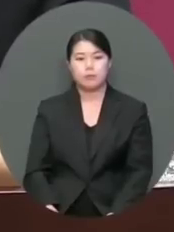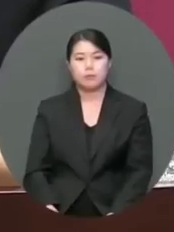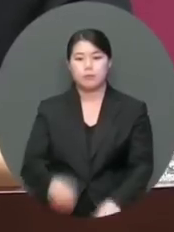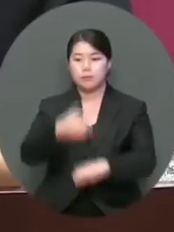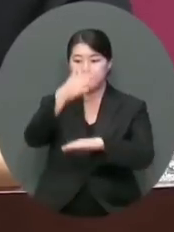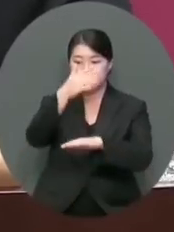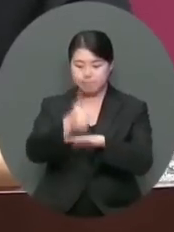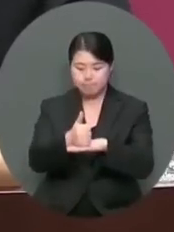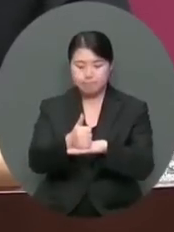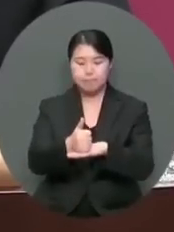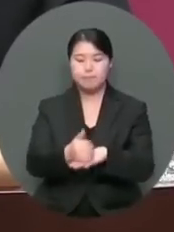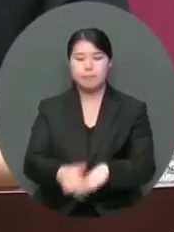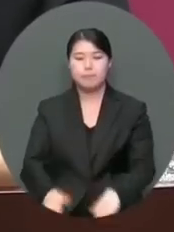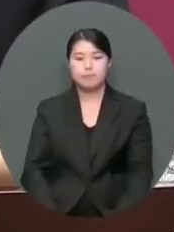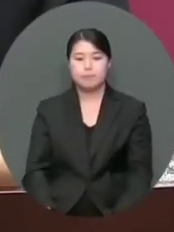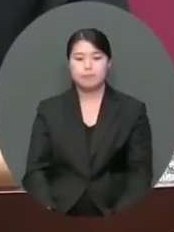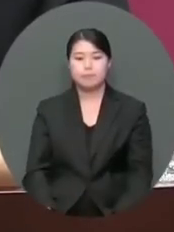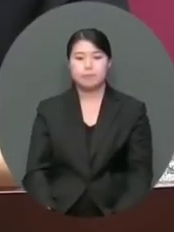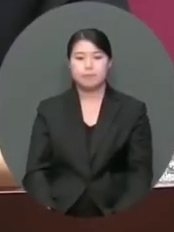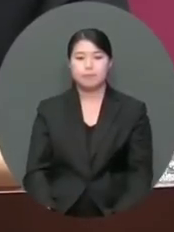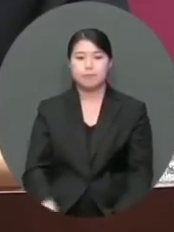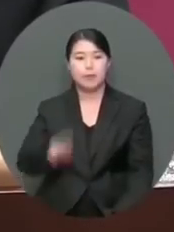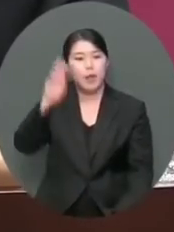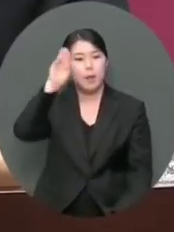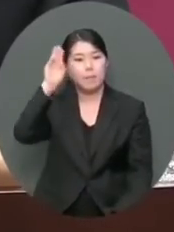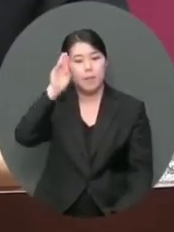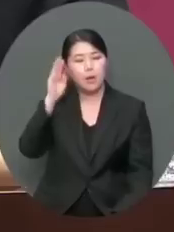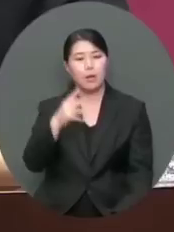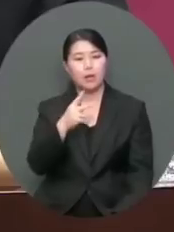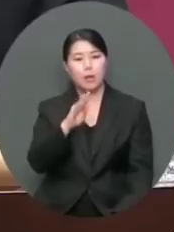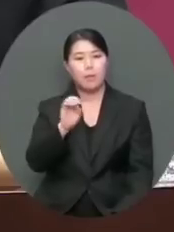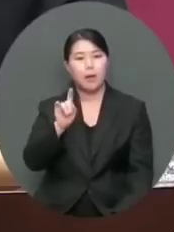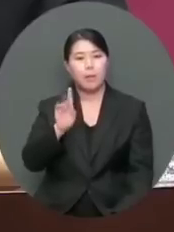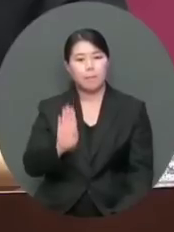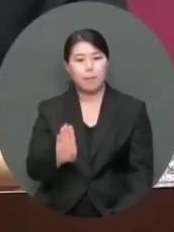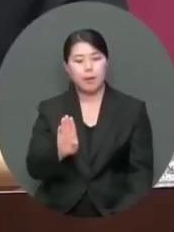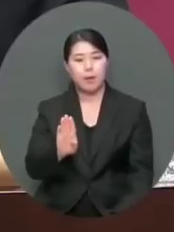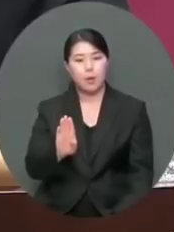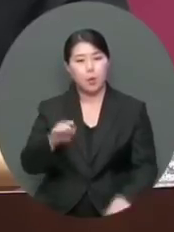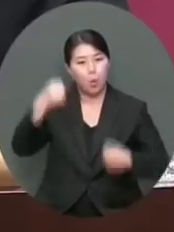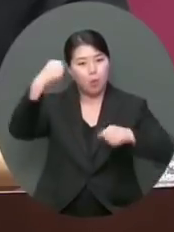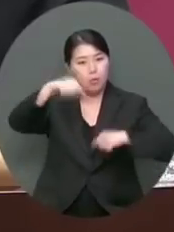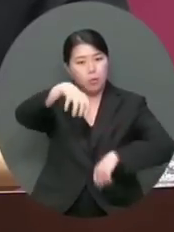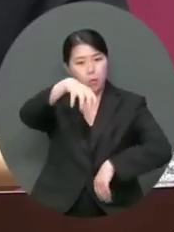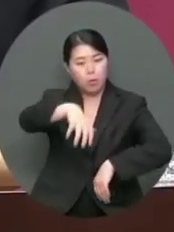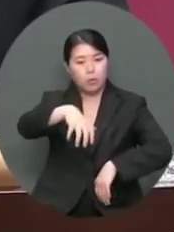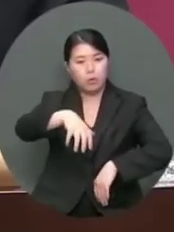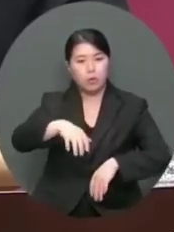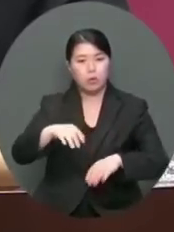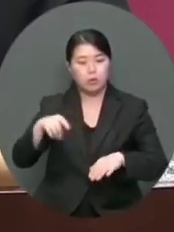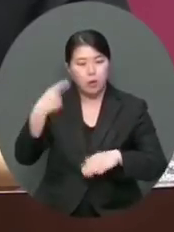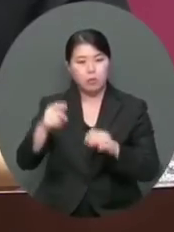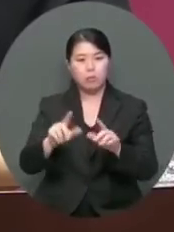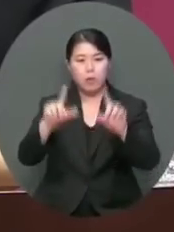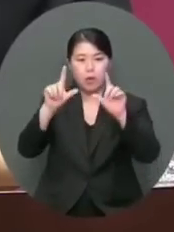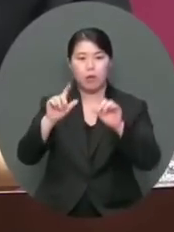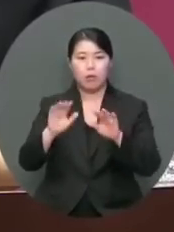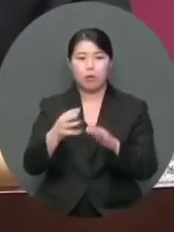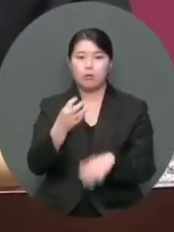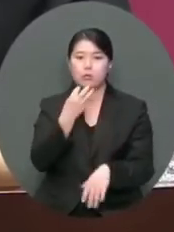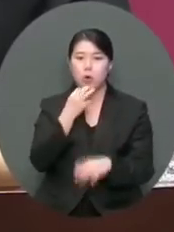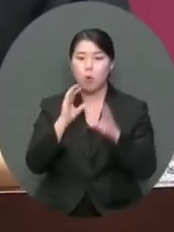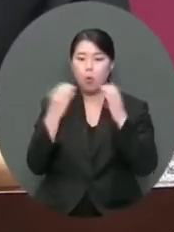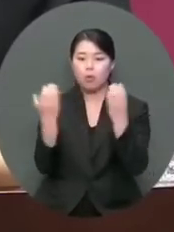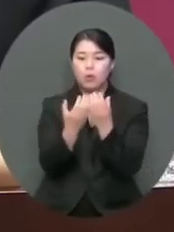마지막으로 총리님, 잼버리 케이팝 콘서트 장소가 새만금 무대에서 다음 날 경기가 있는데 서울